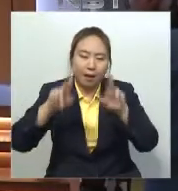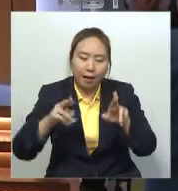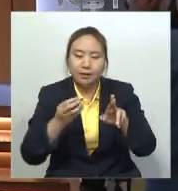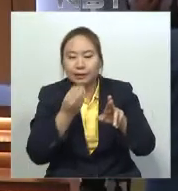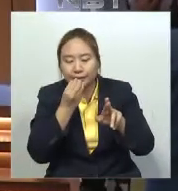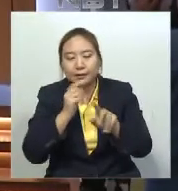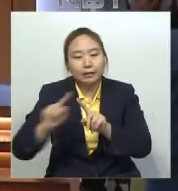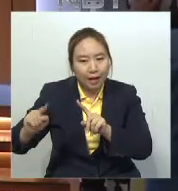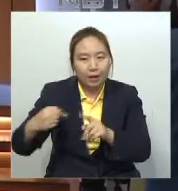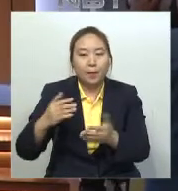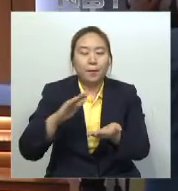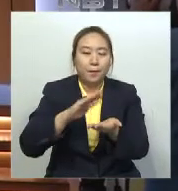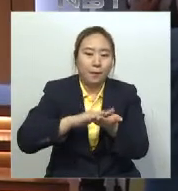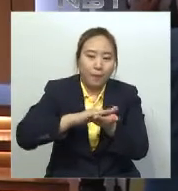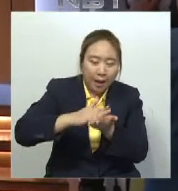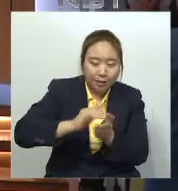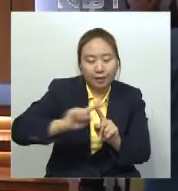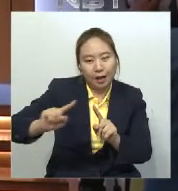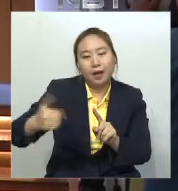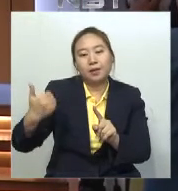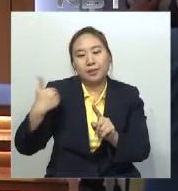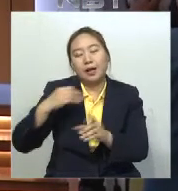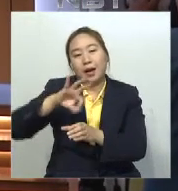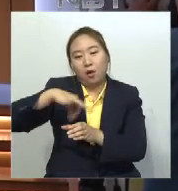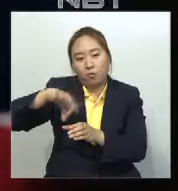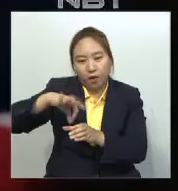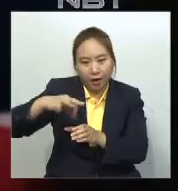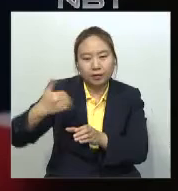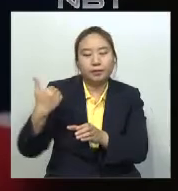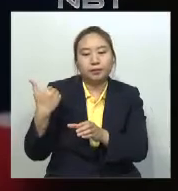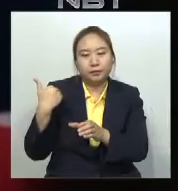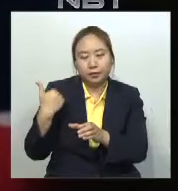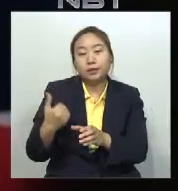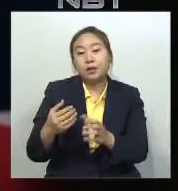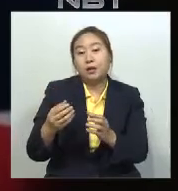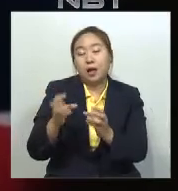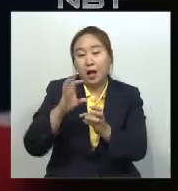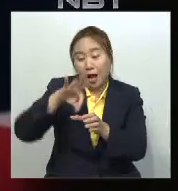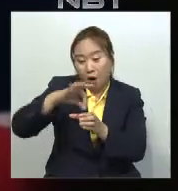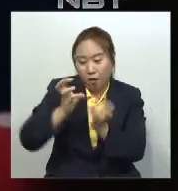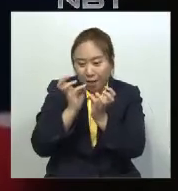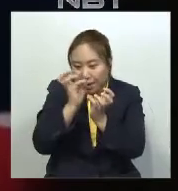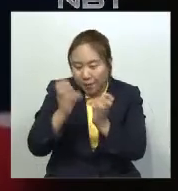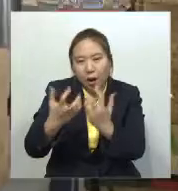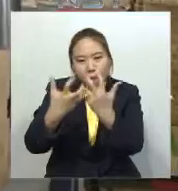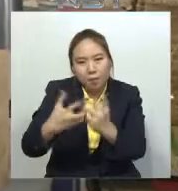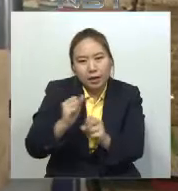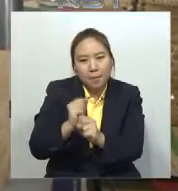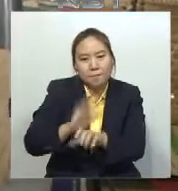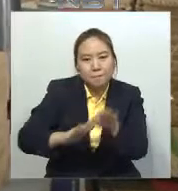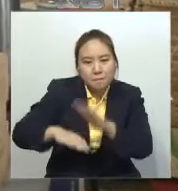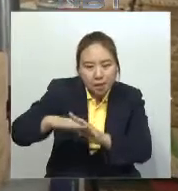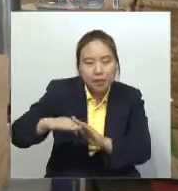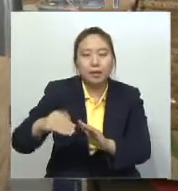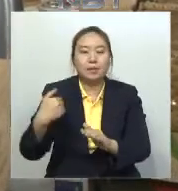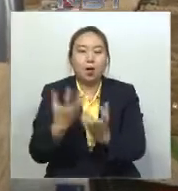แป้งพัฟทำจากปลายข้าวกล้องร้านกาแฟโฮมเมดคั่วเมล็ดกาแฟด้วยมือแล้วก็ใช้วัตถุดิบจากธรรมชาติไปจนถึ